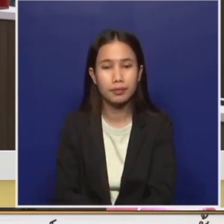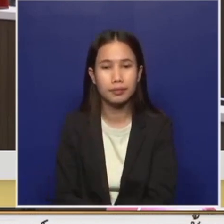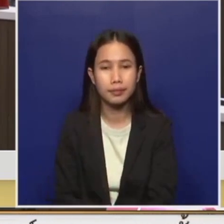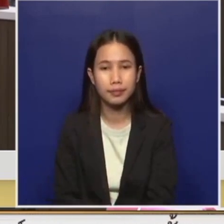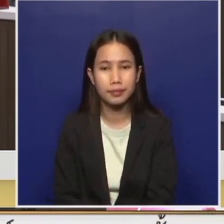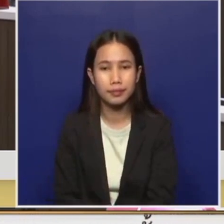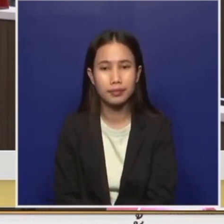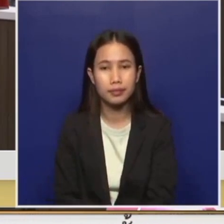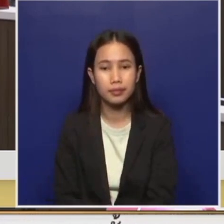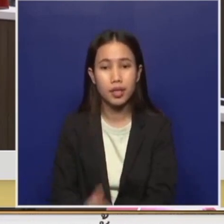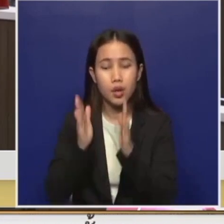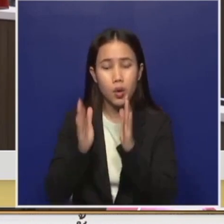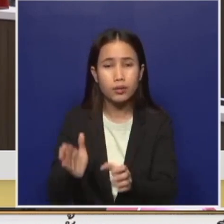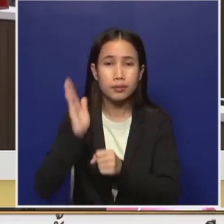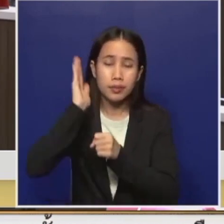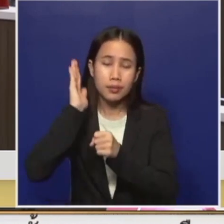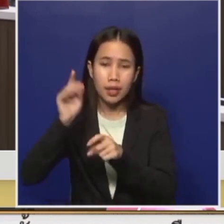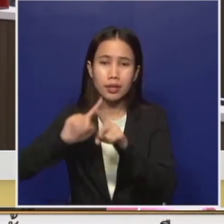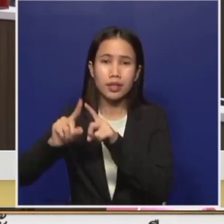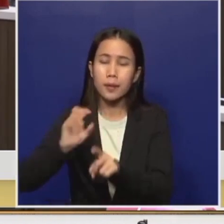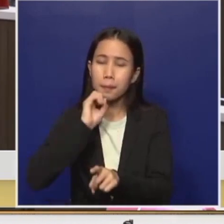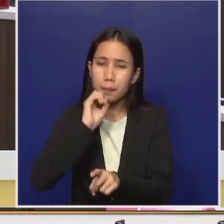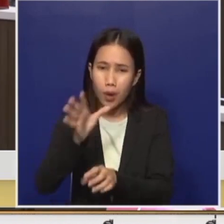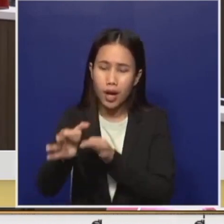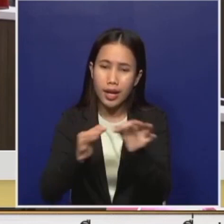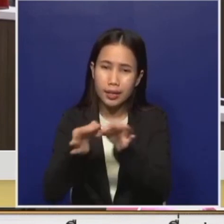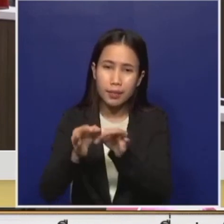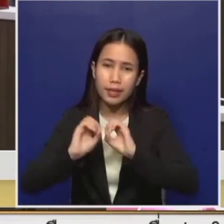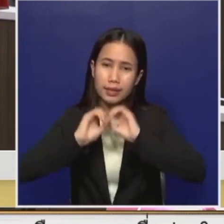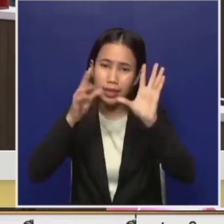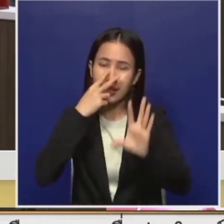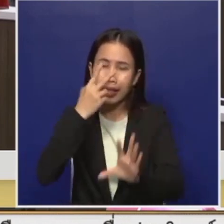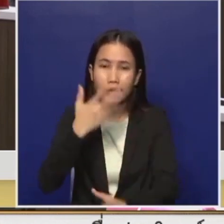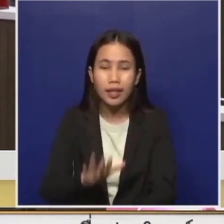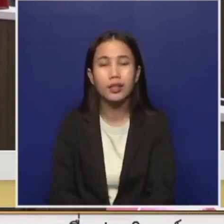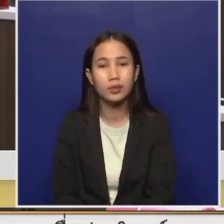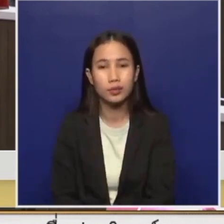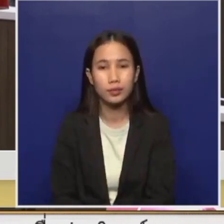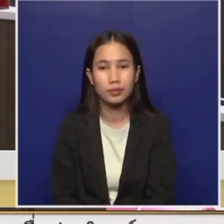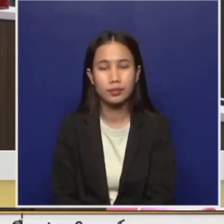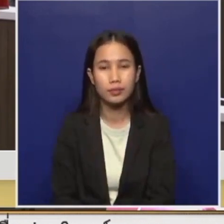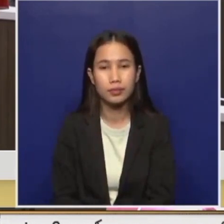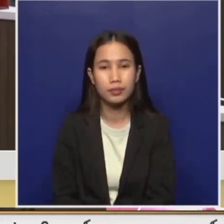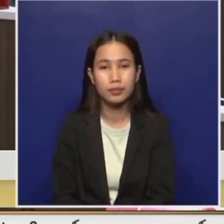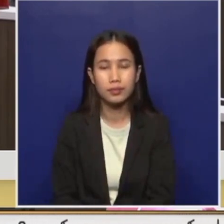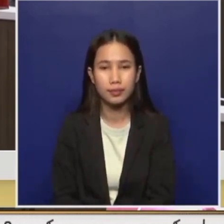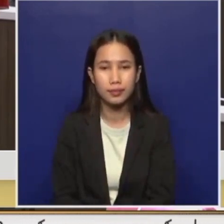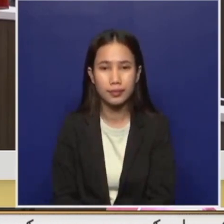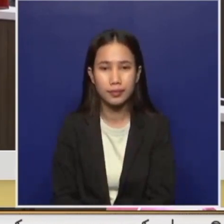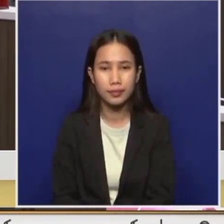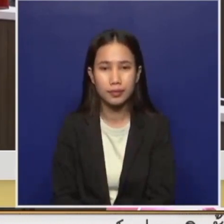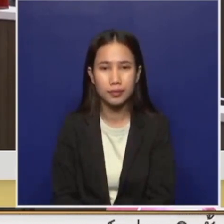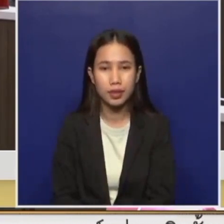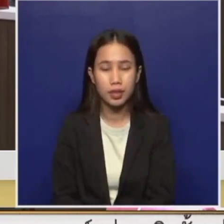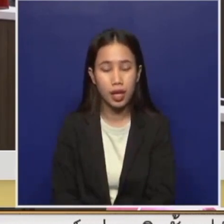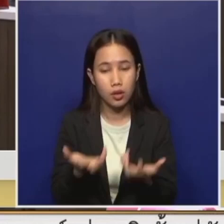ผู้เก่าหาเพิมไปสแดงใหทานเห็เขาชยใหทเหอยชดเจนครับไมวาจะเป็เรองของการต